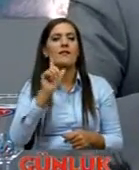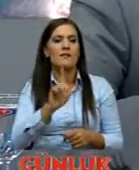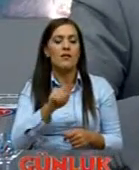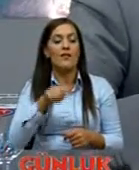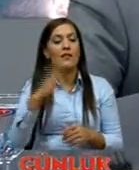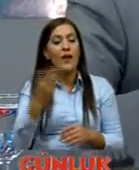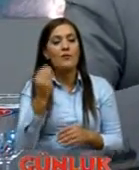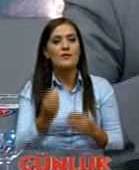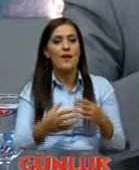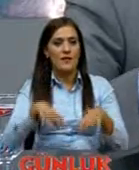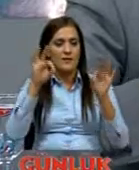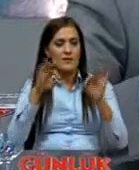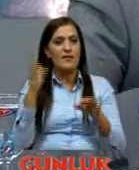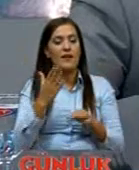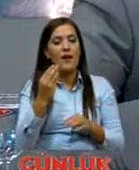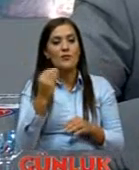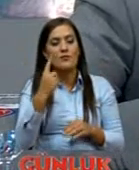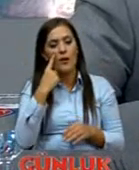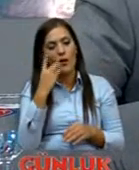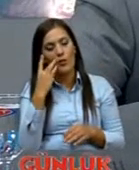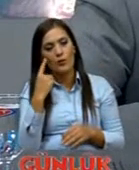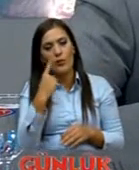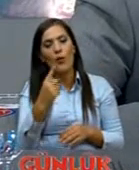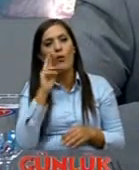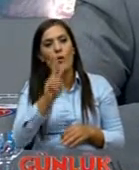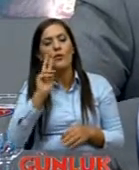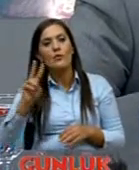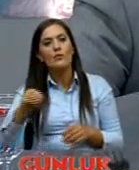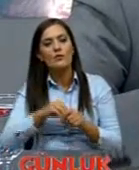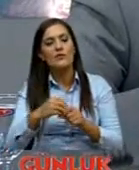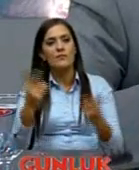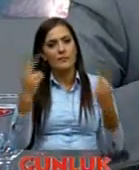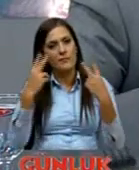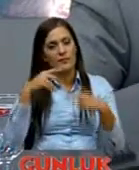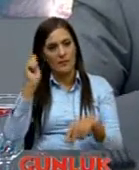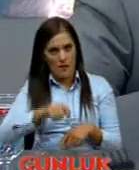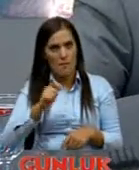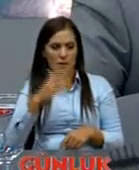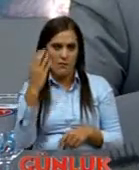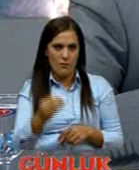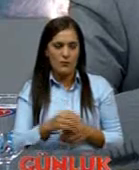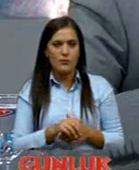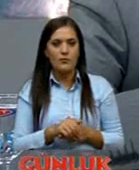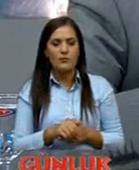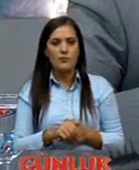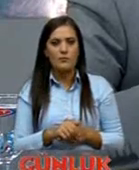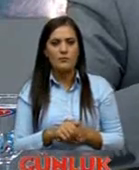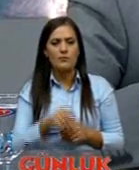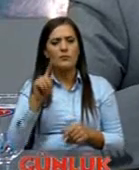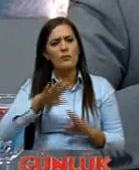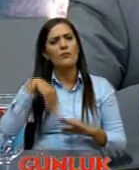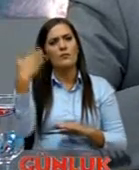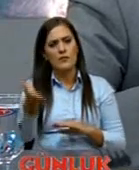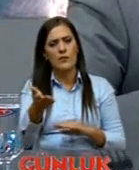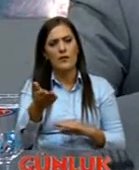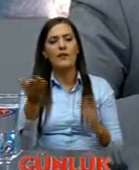daha güzel üretmek ve daha güzel görünüm teşkil etmekle oluşur. Ondan